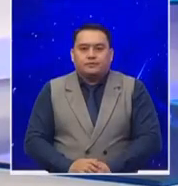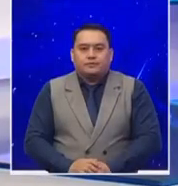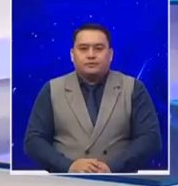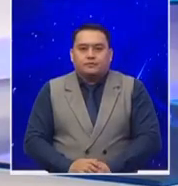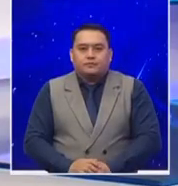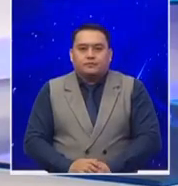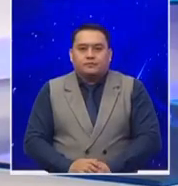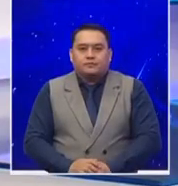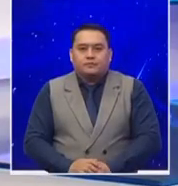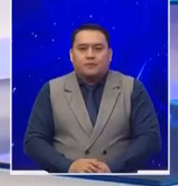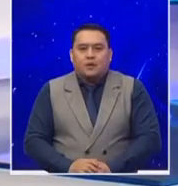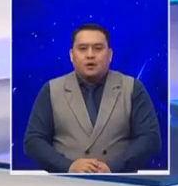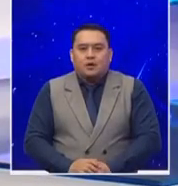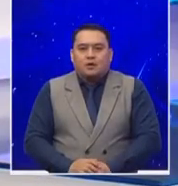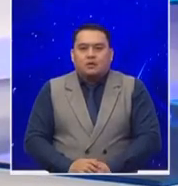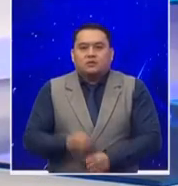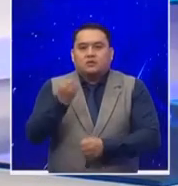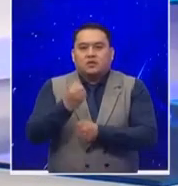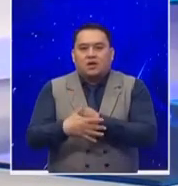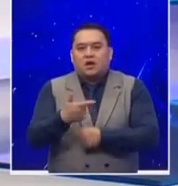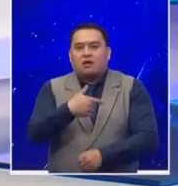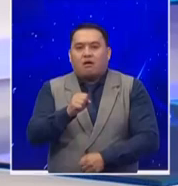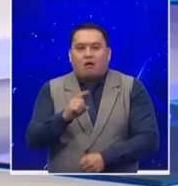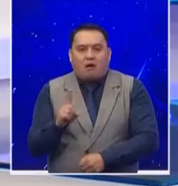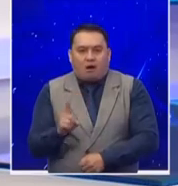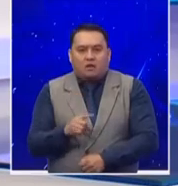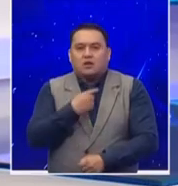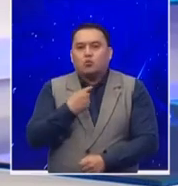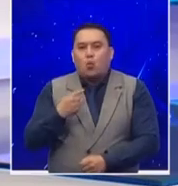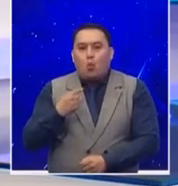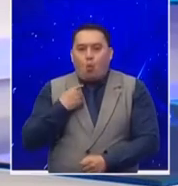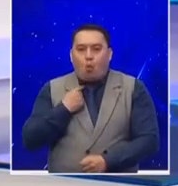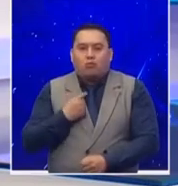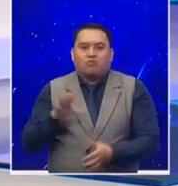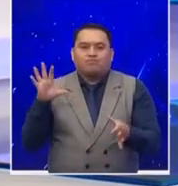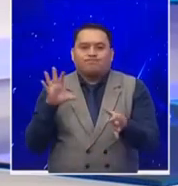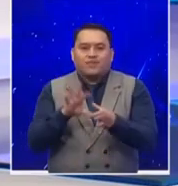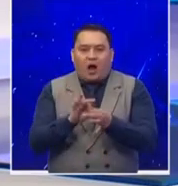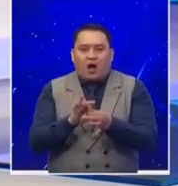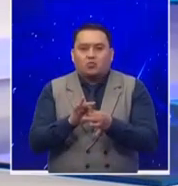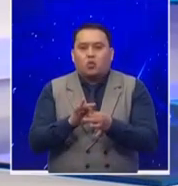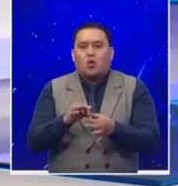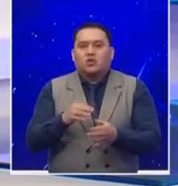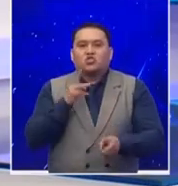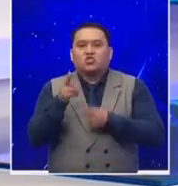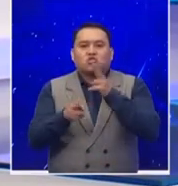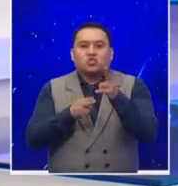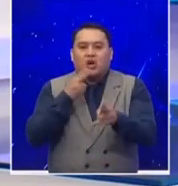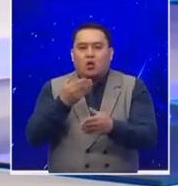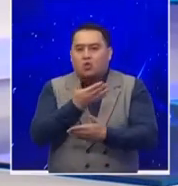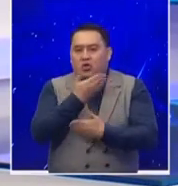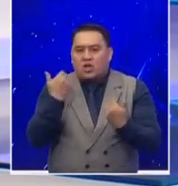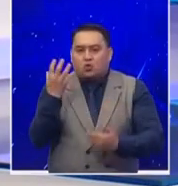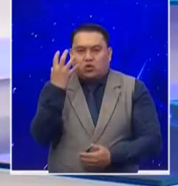Однако не все гладко и у тех, кто пользуется центральным газом. Жители Талдыкурганского региона, подключившиеся к голубому топливу, жалуются на отсутствие